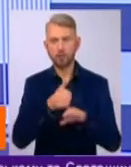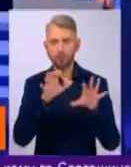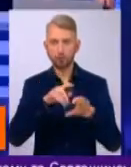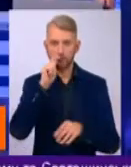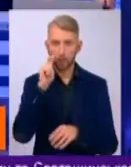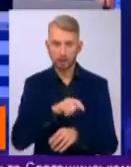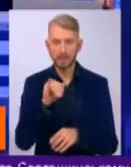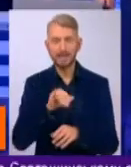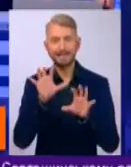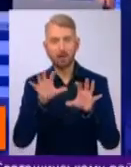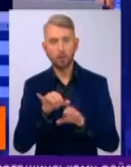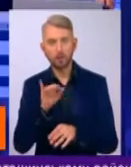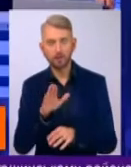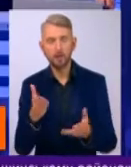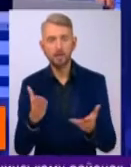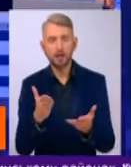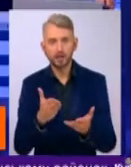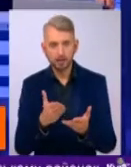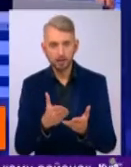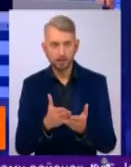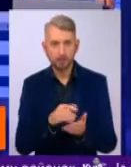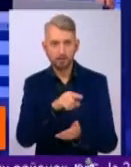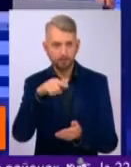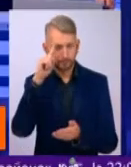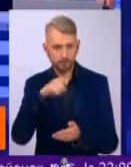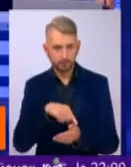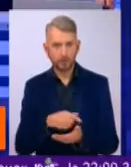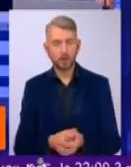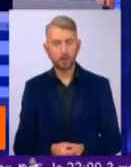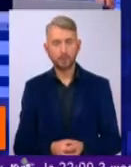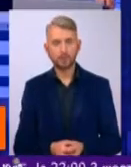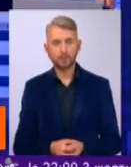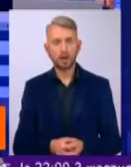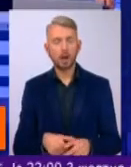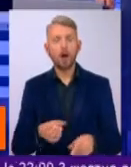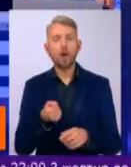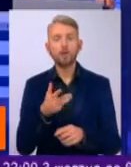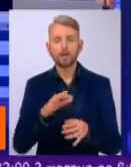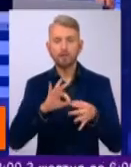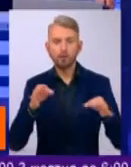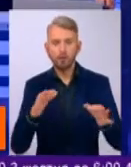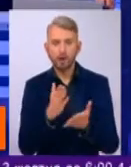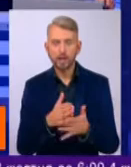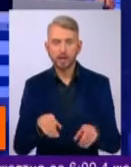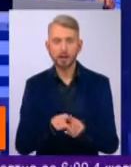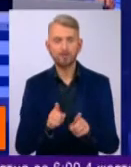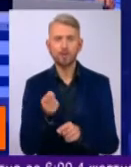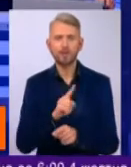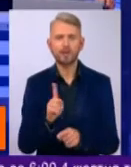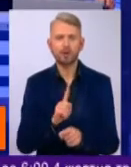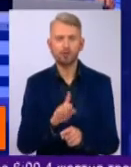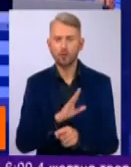України та законів, які доведені до них в належний спосіб. А оскільки формулювання є таким, що те, що